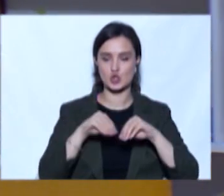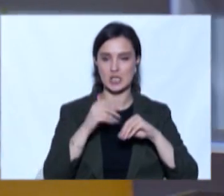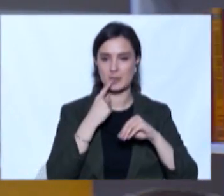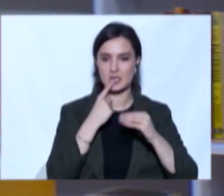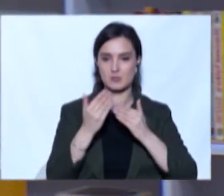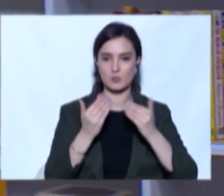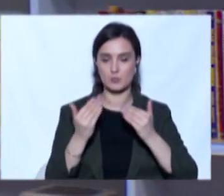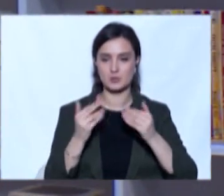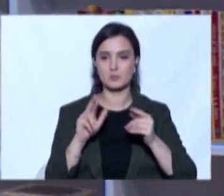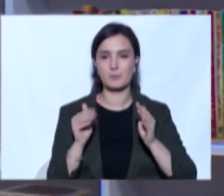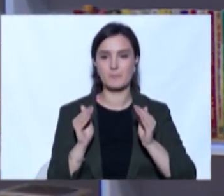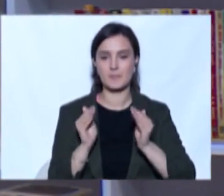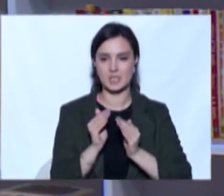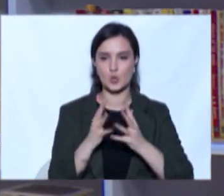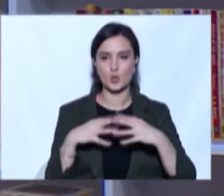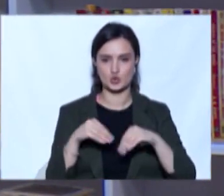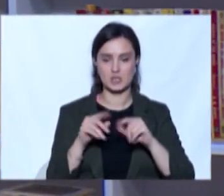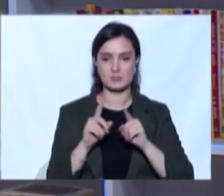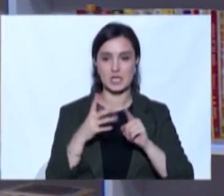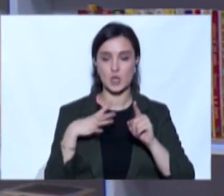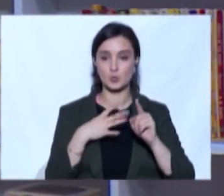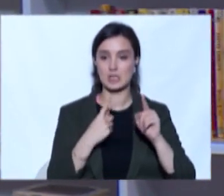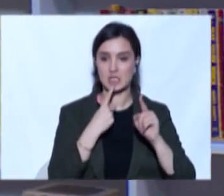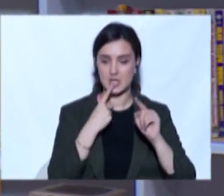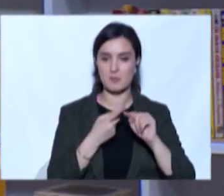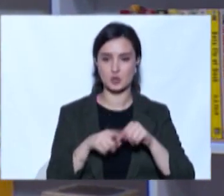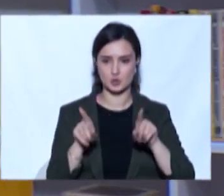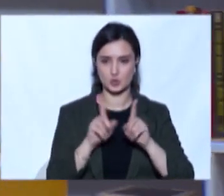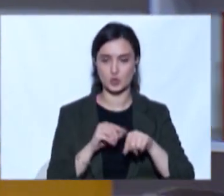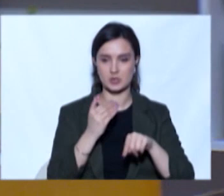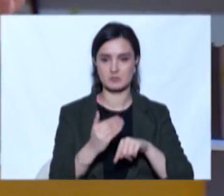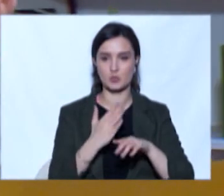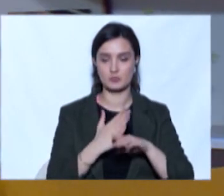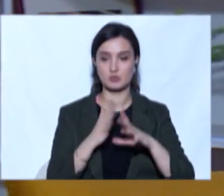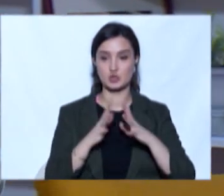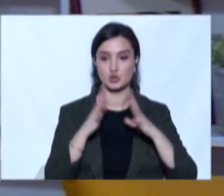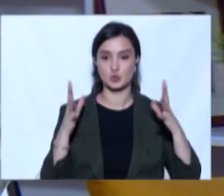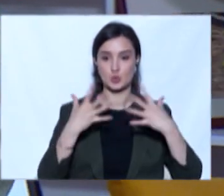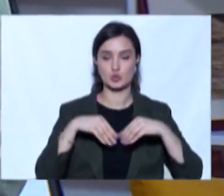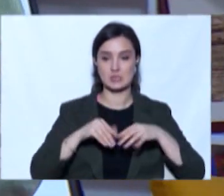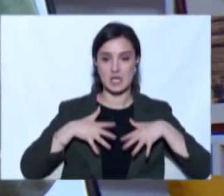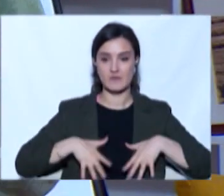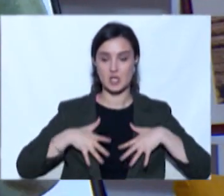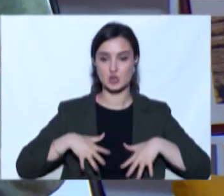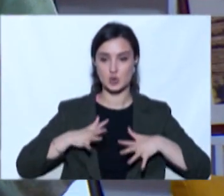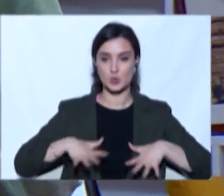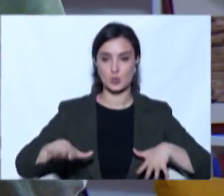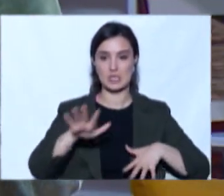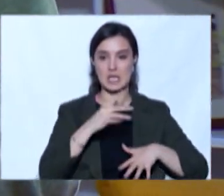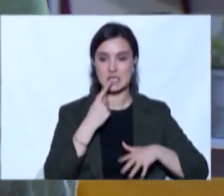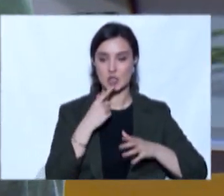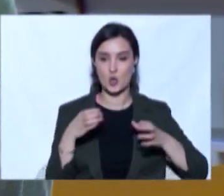არსებობს პატარა ოჯახებიც და ქართული ენაც მათ შორის მიეკუთვნება დიდ ოჯახს, რომელსაც კავკასიური ენათა ოჯახი ქვია